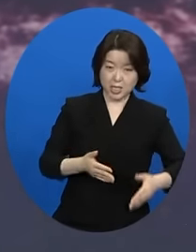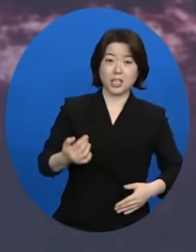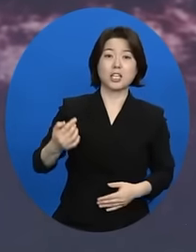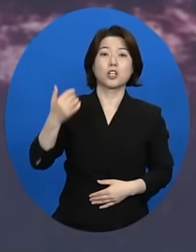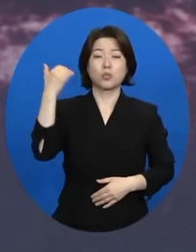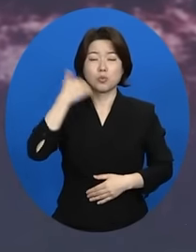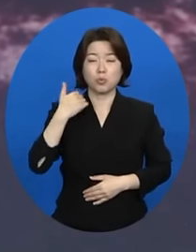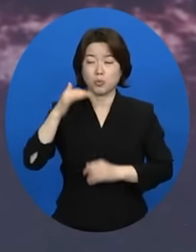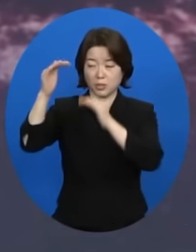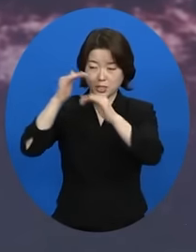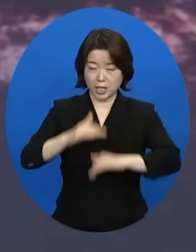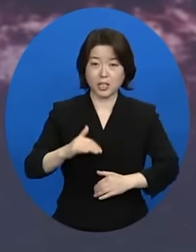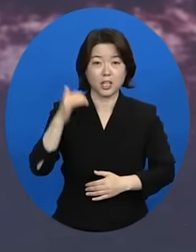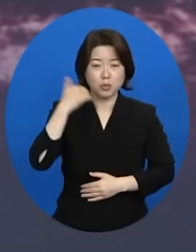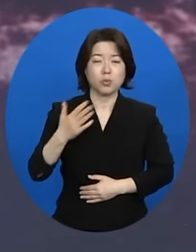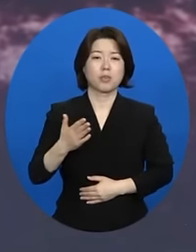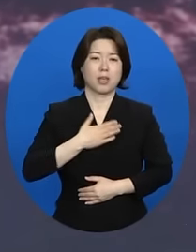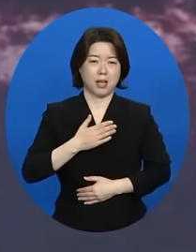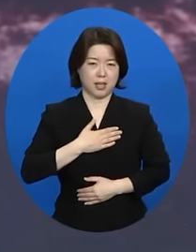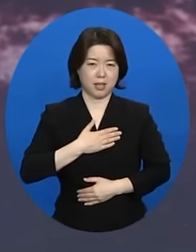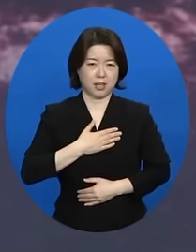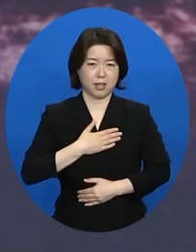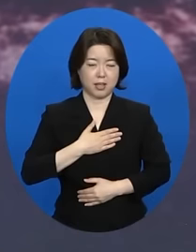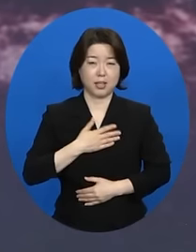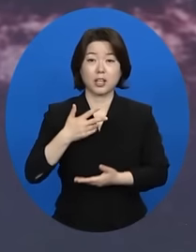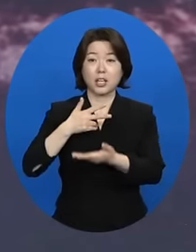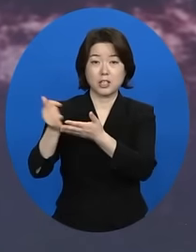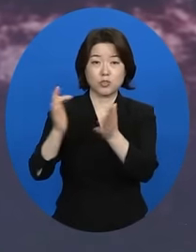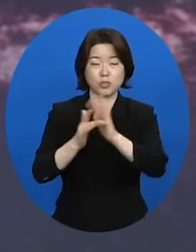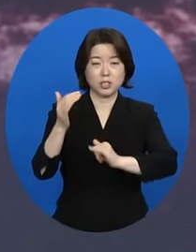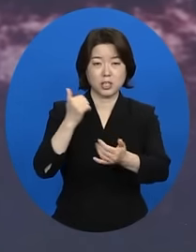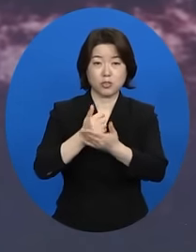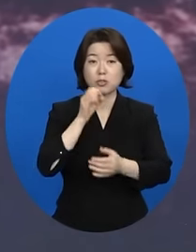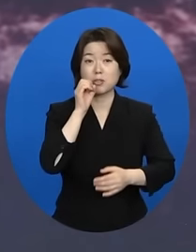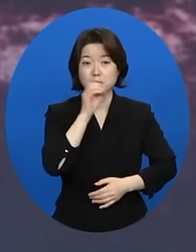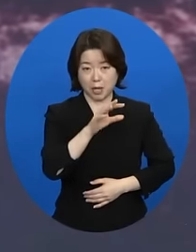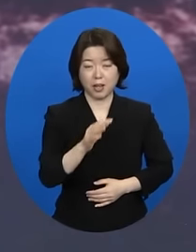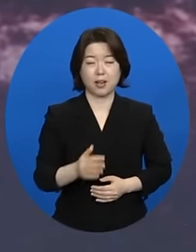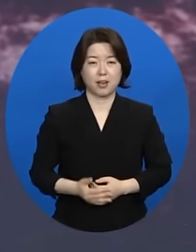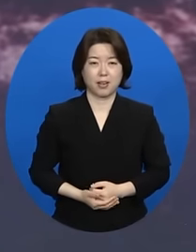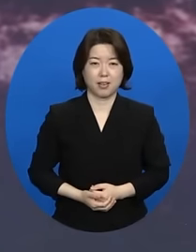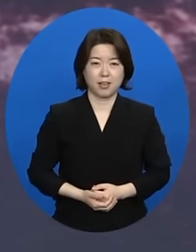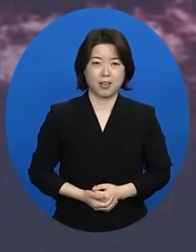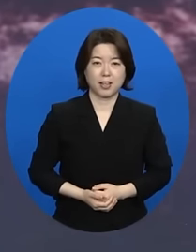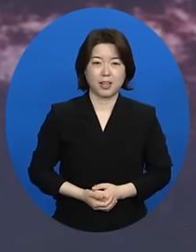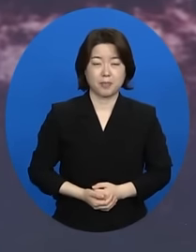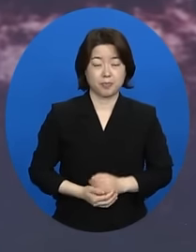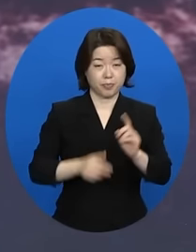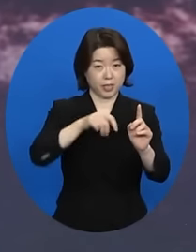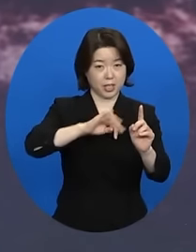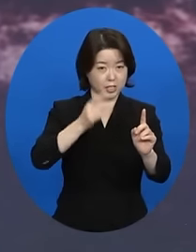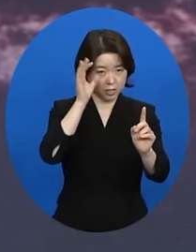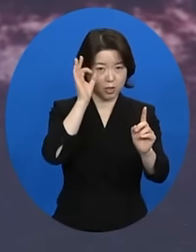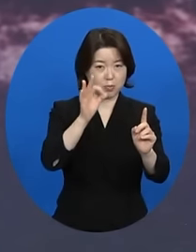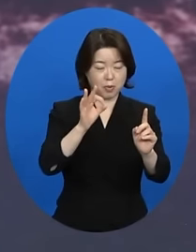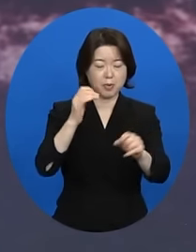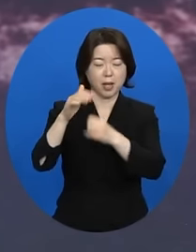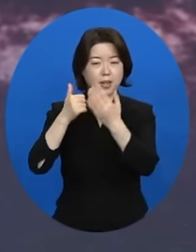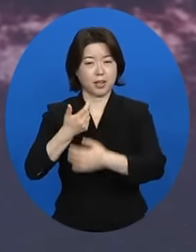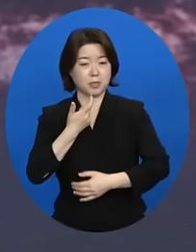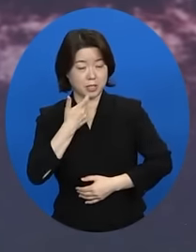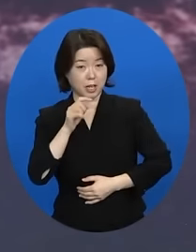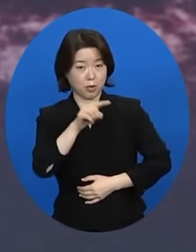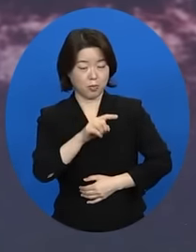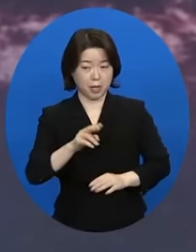그 계단이 바로 나다 라고 주님이 말씀하시는 거예요. 그래서 1절에 보면 하나님께서 야곱에게